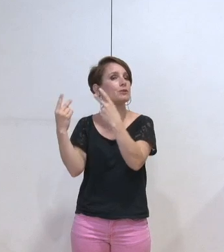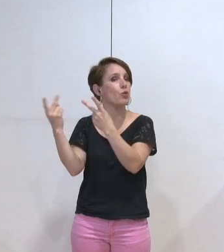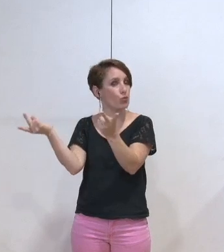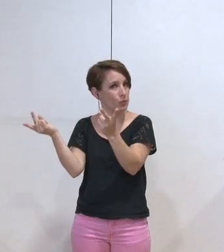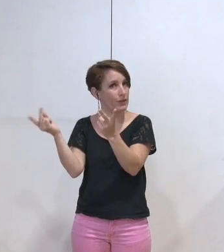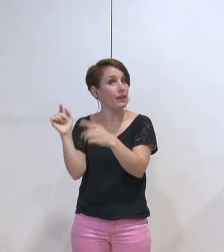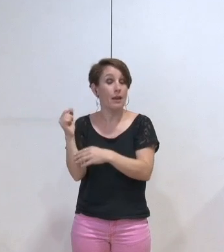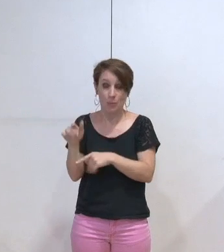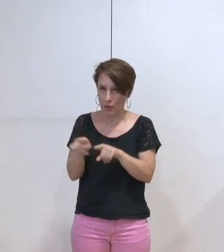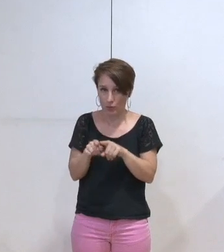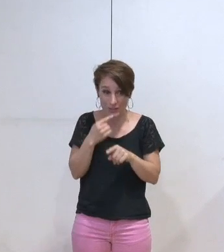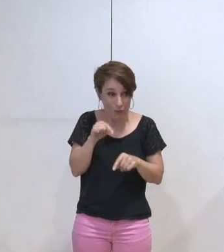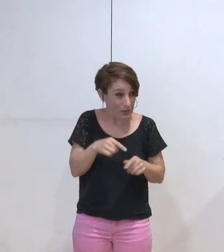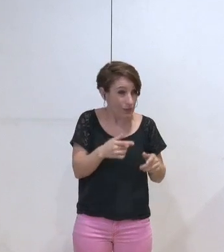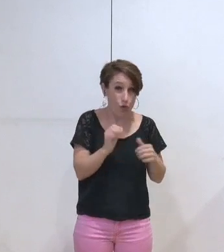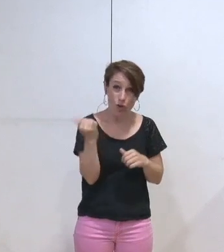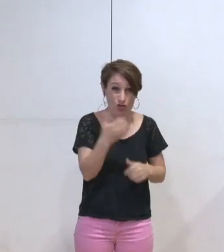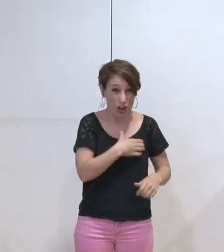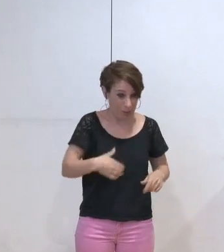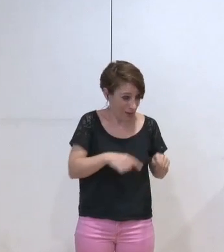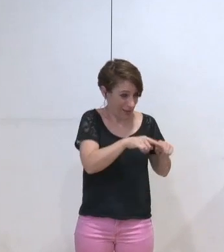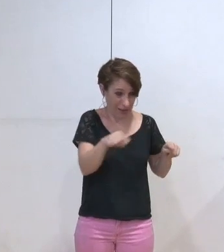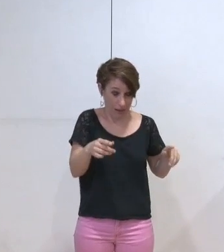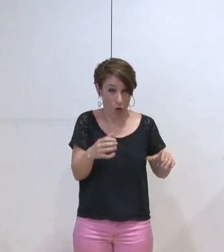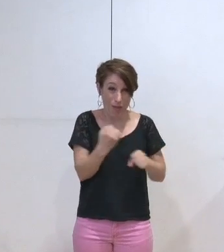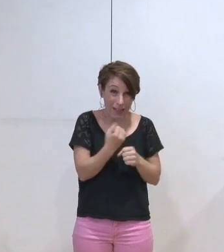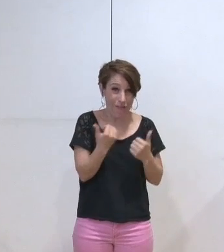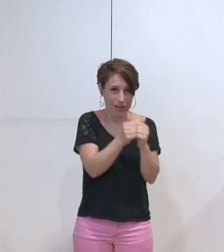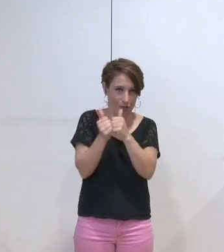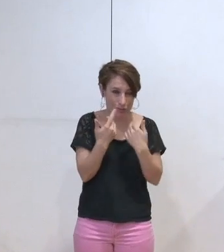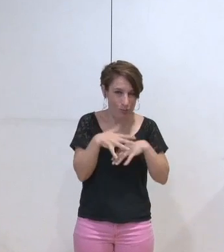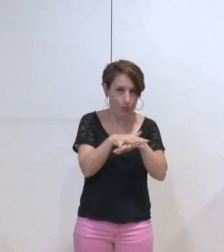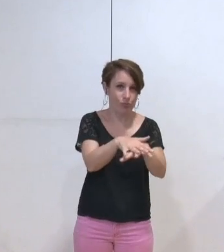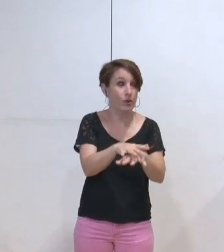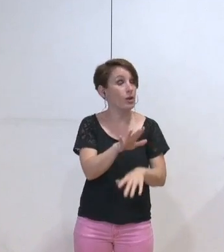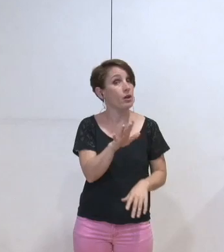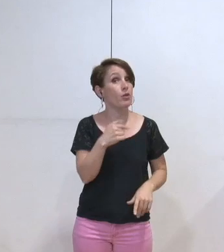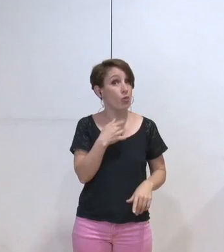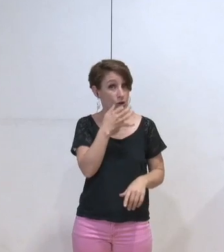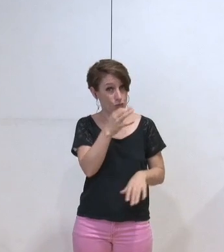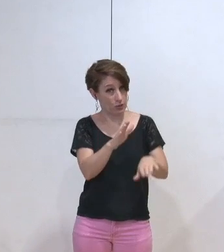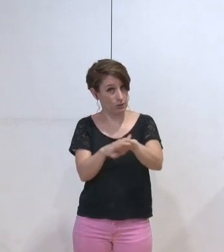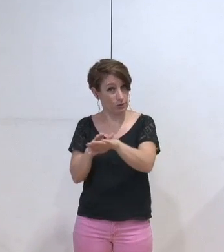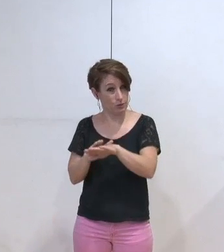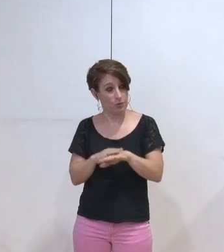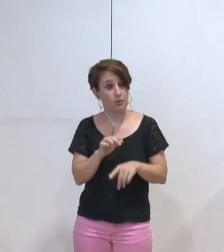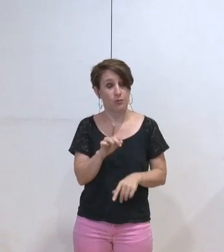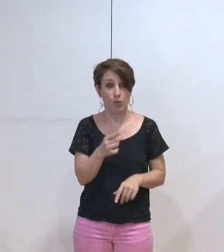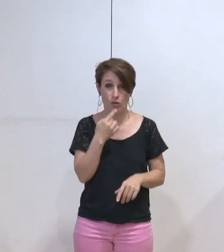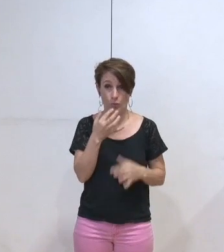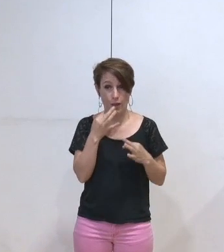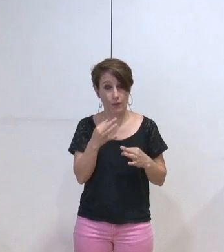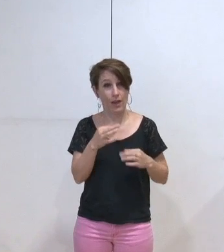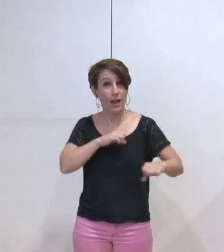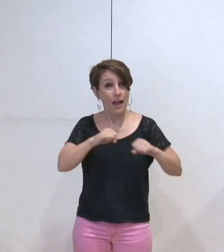véritable coopération des communes je précise dans ce cas-là que je parle bien d'une action concertée sur le droit à